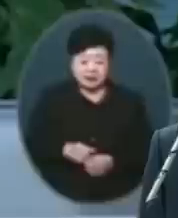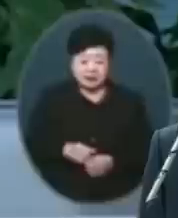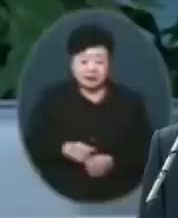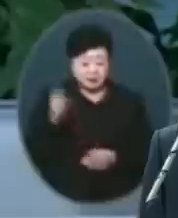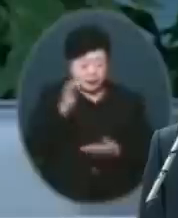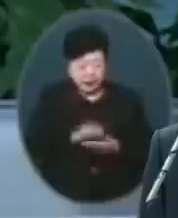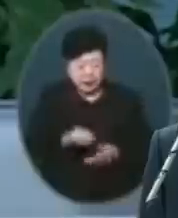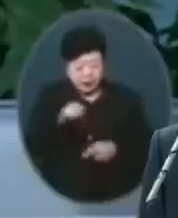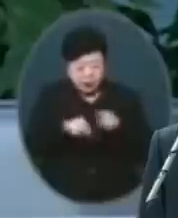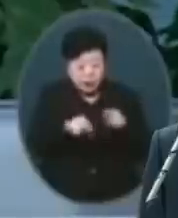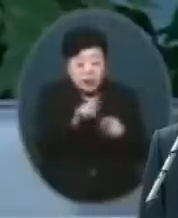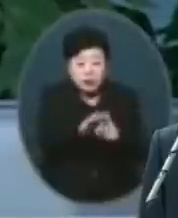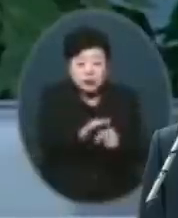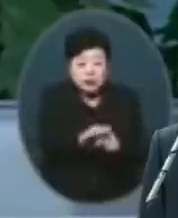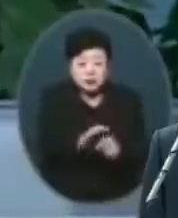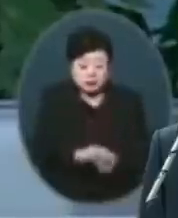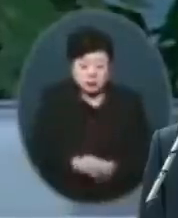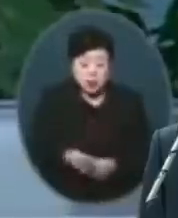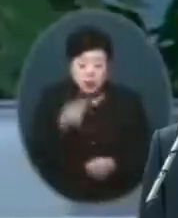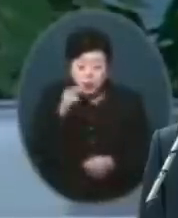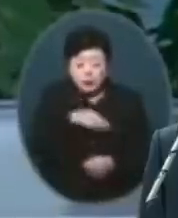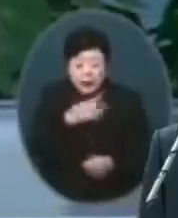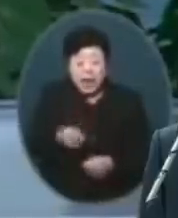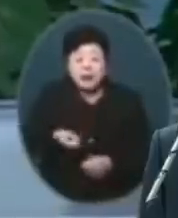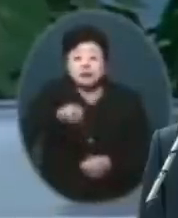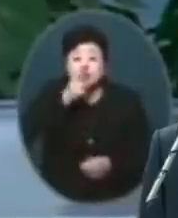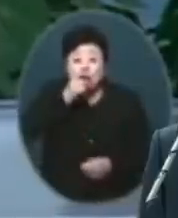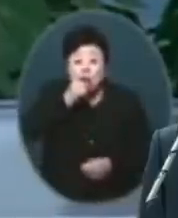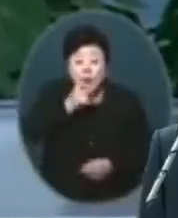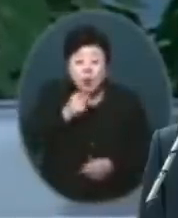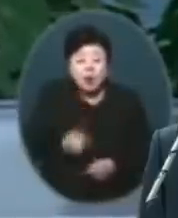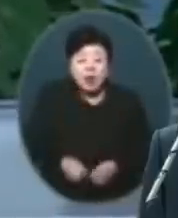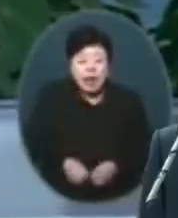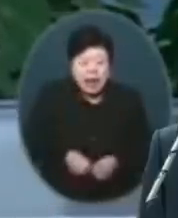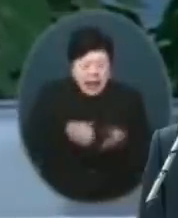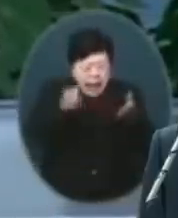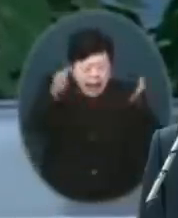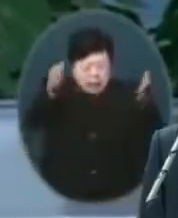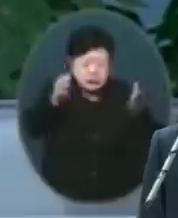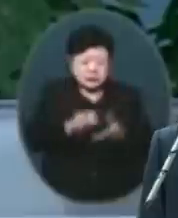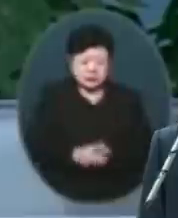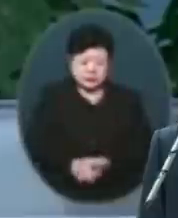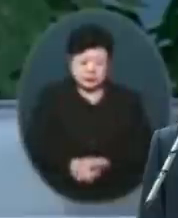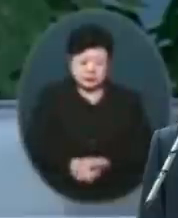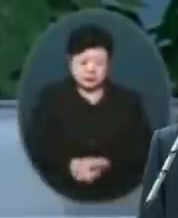동시에 요단강의 물도 갈라놓고